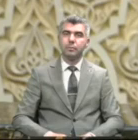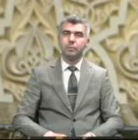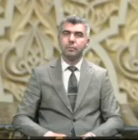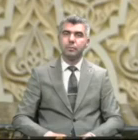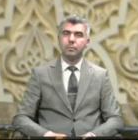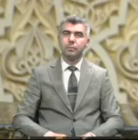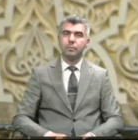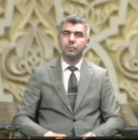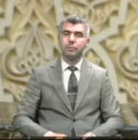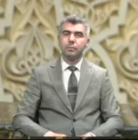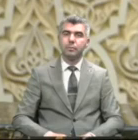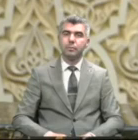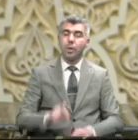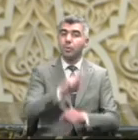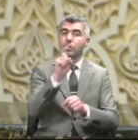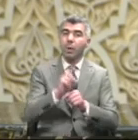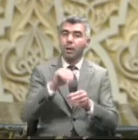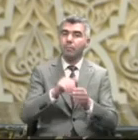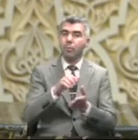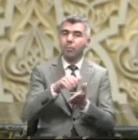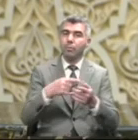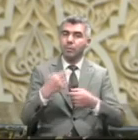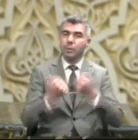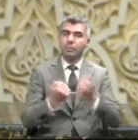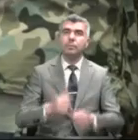للسيد المستشار من فريق الاصاله والمعاصره